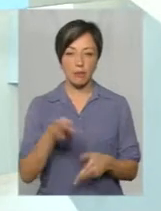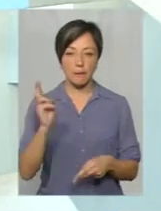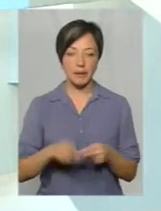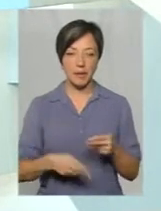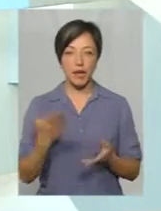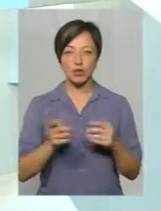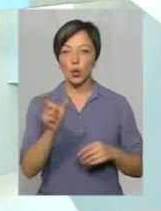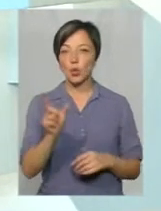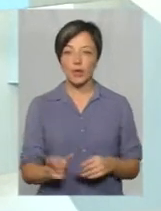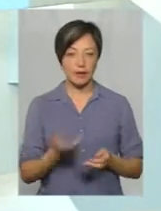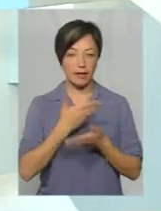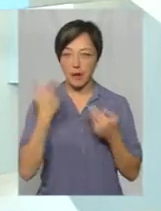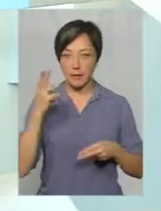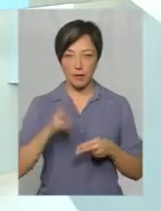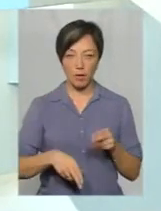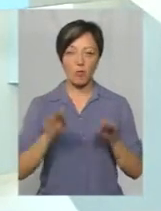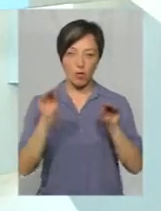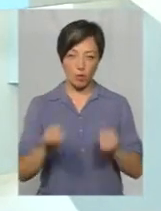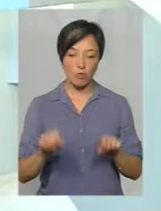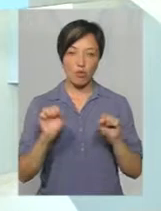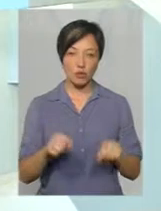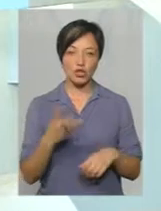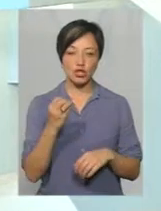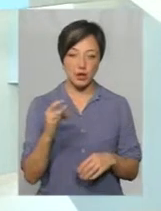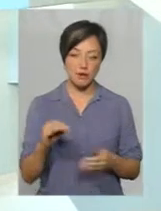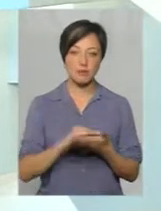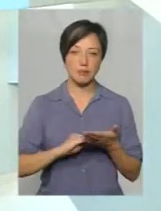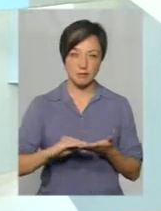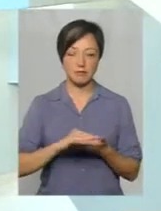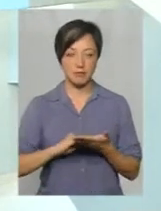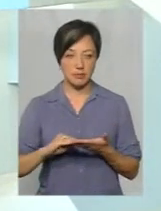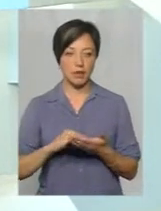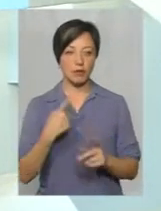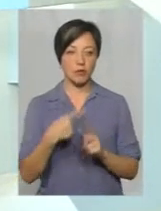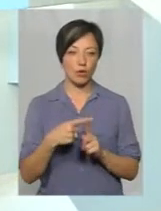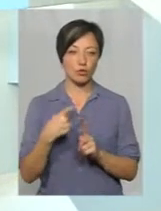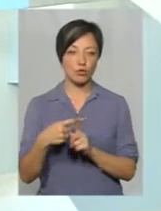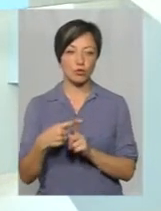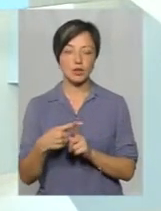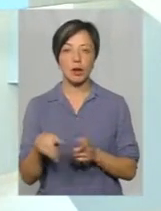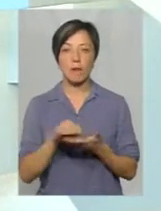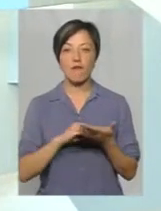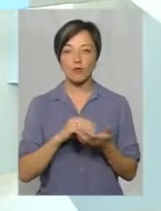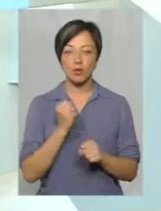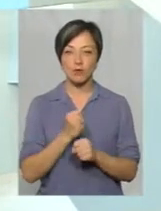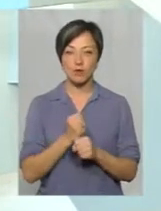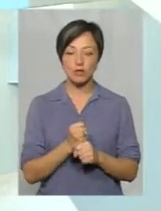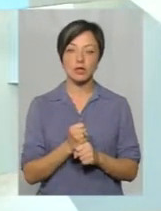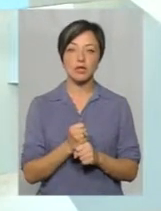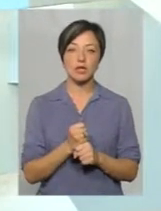Угу. Якщо людина не припинила, протокол можна складати ще раз і ще раз. Плюс до того, там за повторне вчинення,